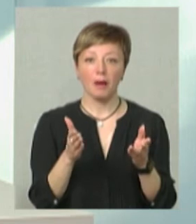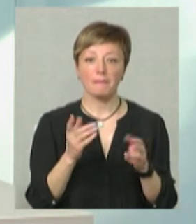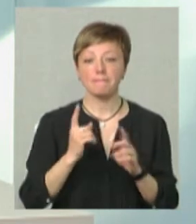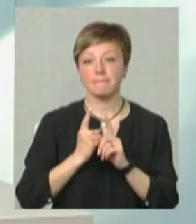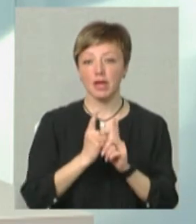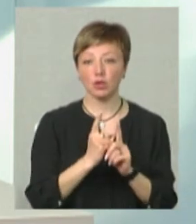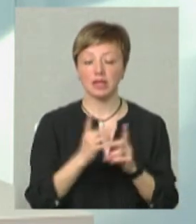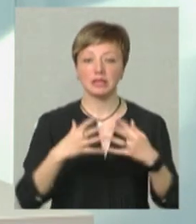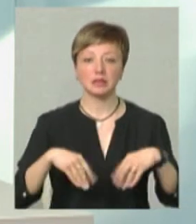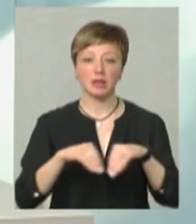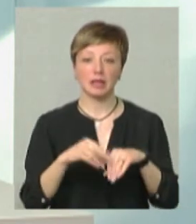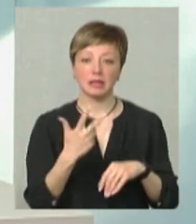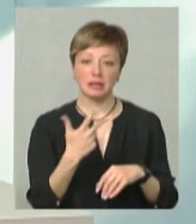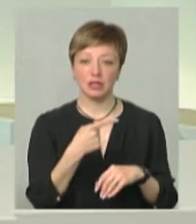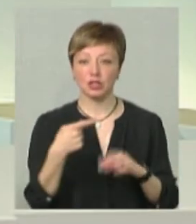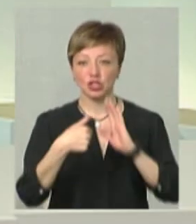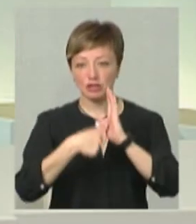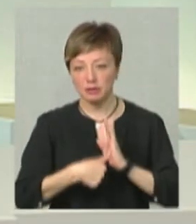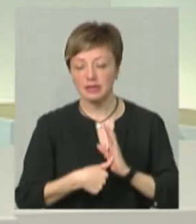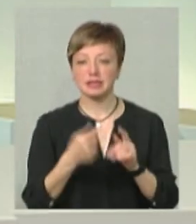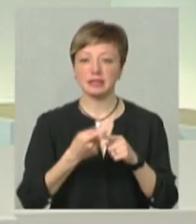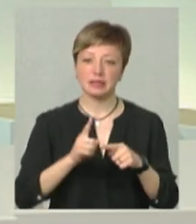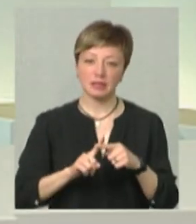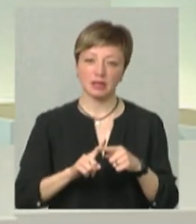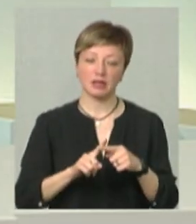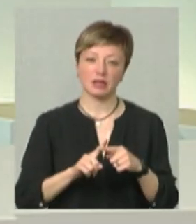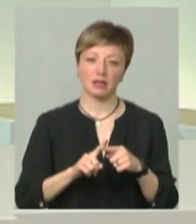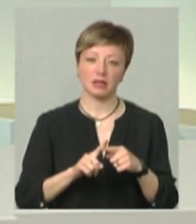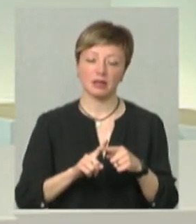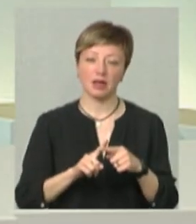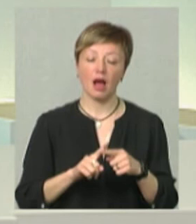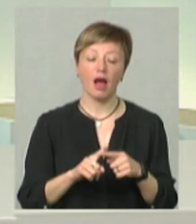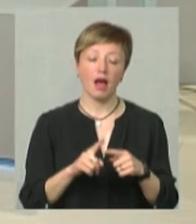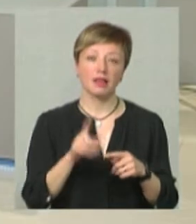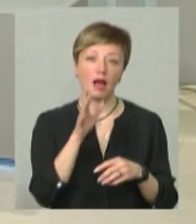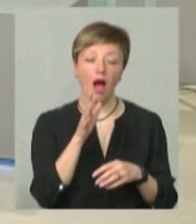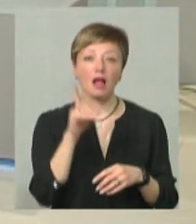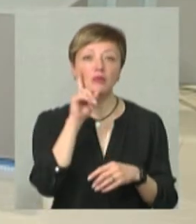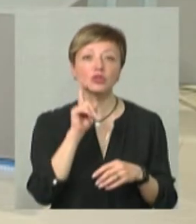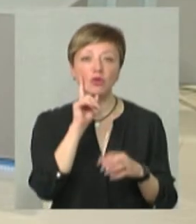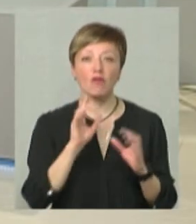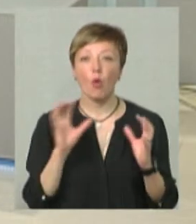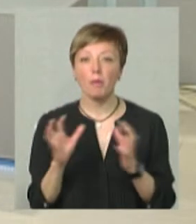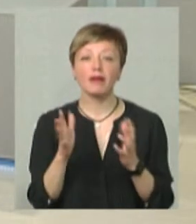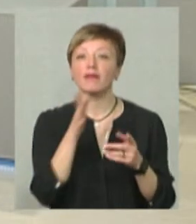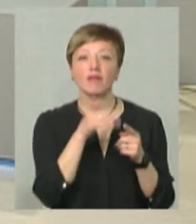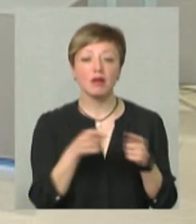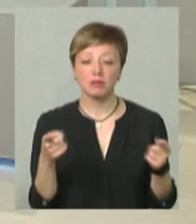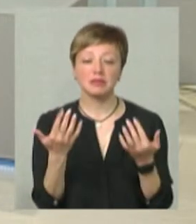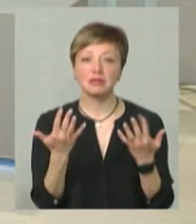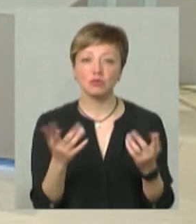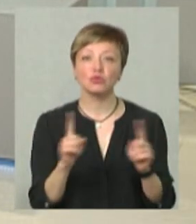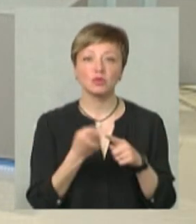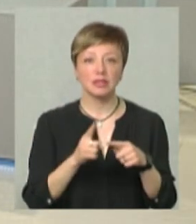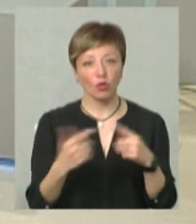патронатна сім'я – це від 3 до 6 місяців, так, це, так, власне, от вже є якийсь термін. А тимчасова опіка, який це термін, що